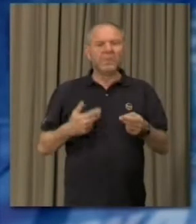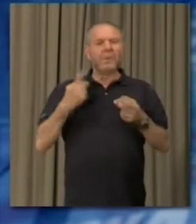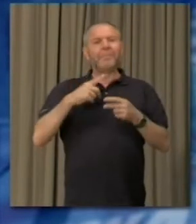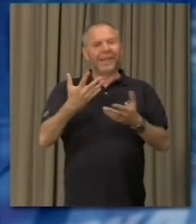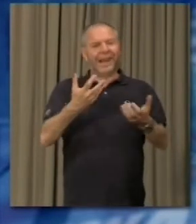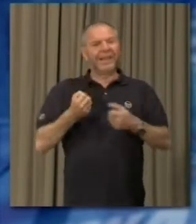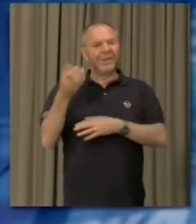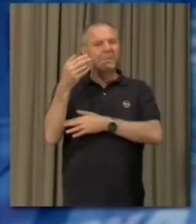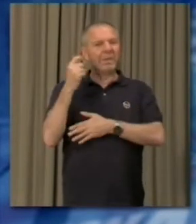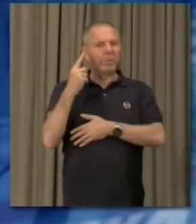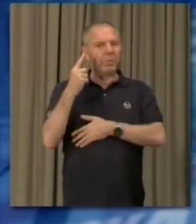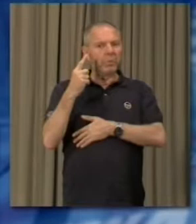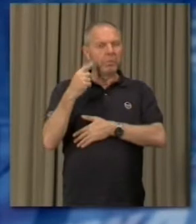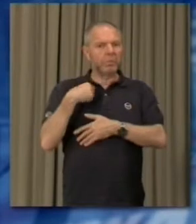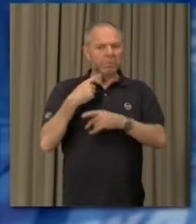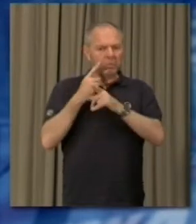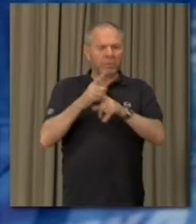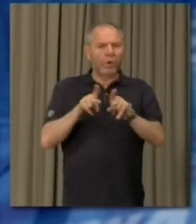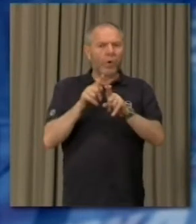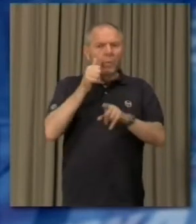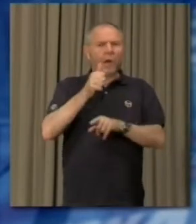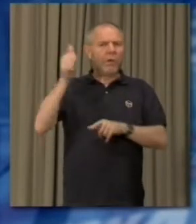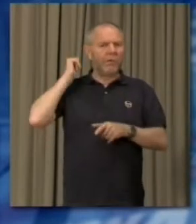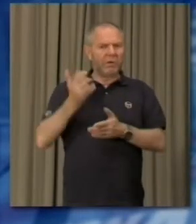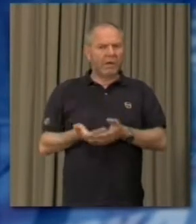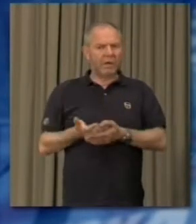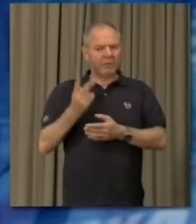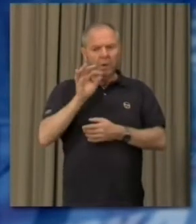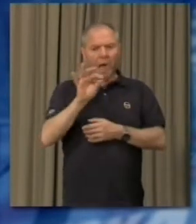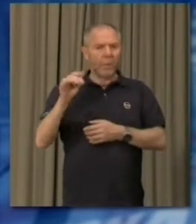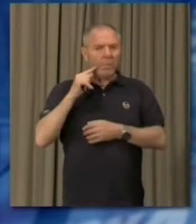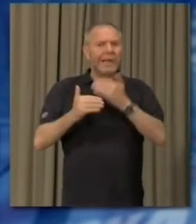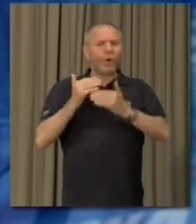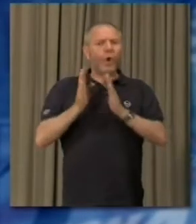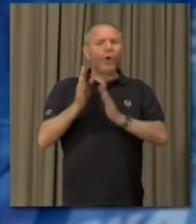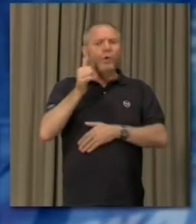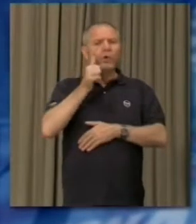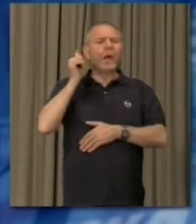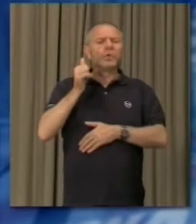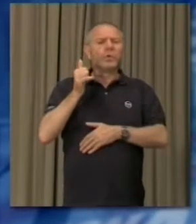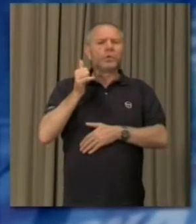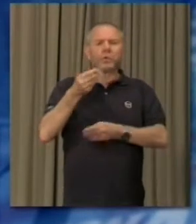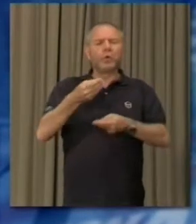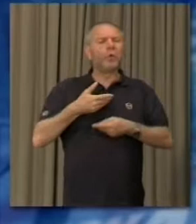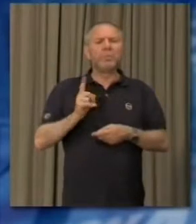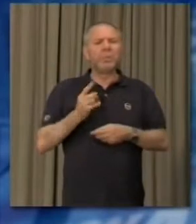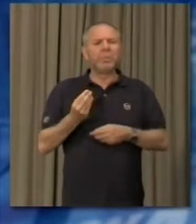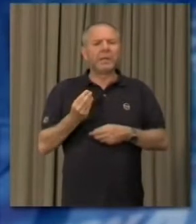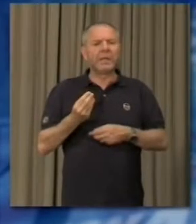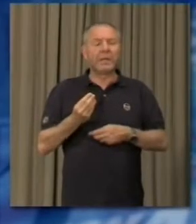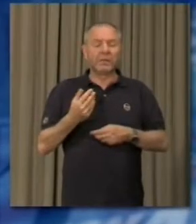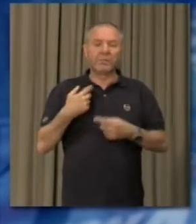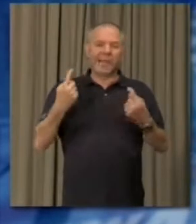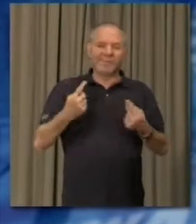l'ottenimento del riconoscimento erano gli stessi dell'anno passato, anzi in alcuni casi erano migliori. Si attendono dunque notizie da parte